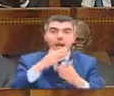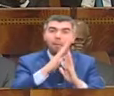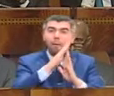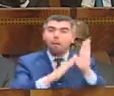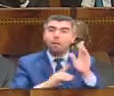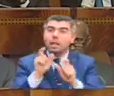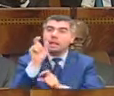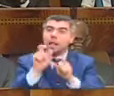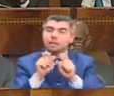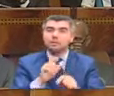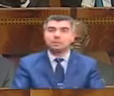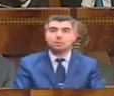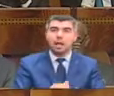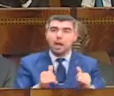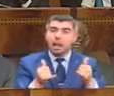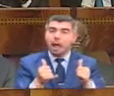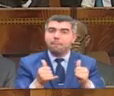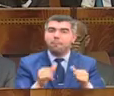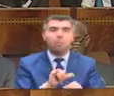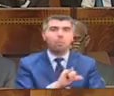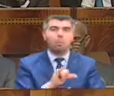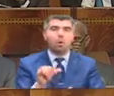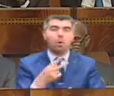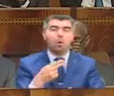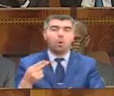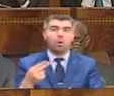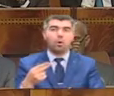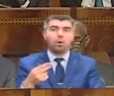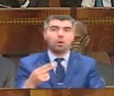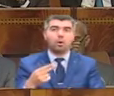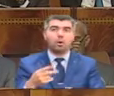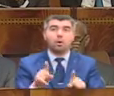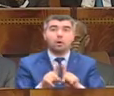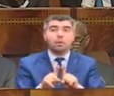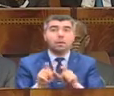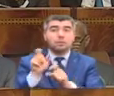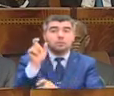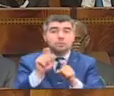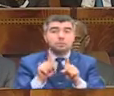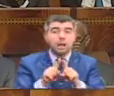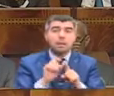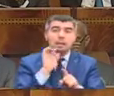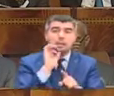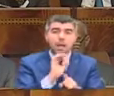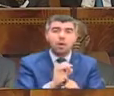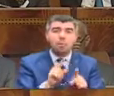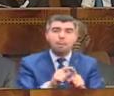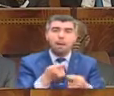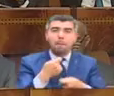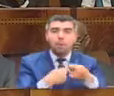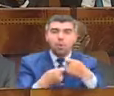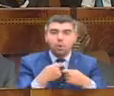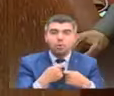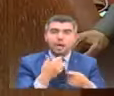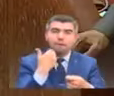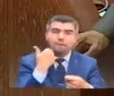اللعب، راه العقوبة غتنزل على كل واحد، إما تيحتكر، إما تيبيع الحاجة